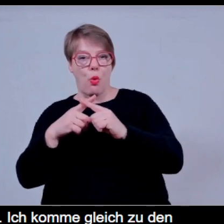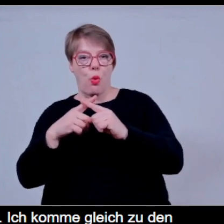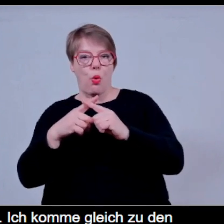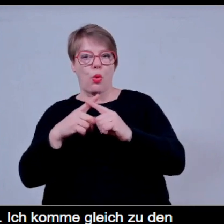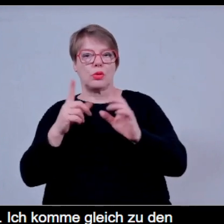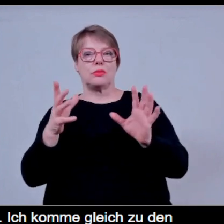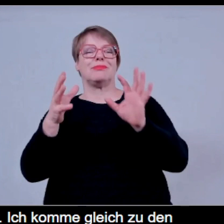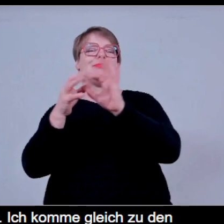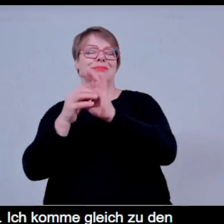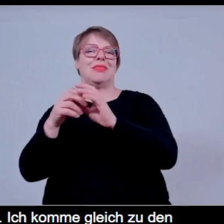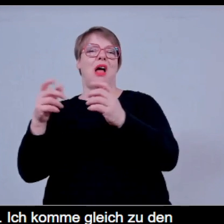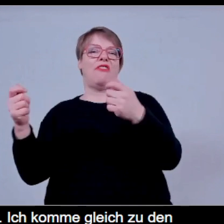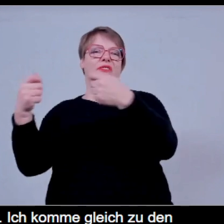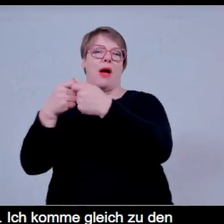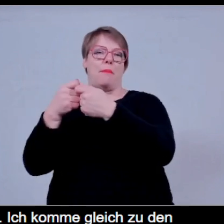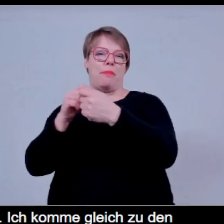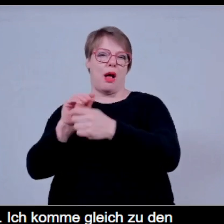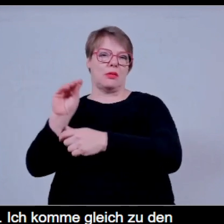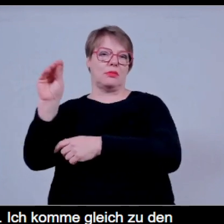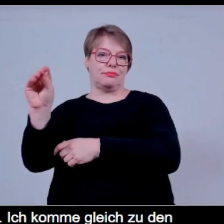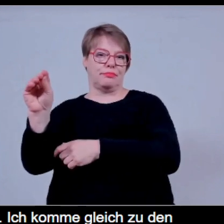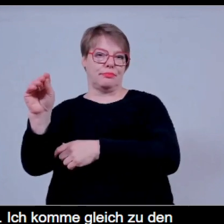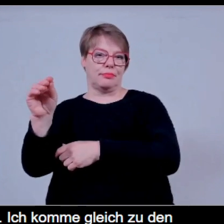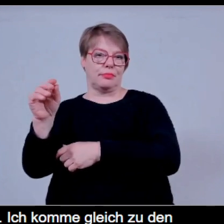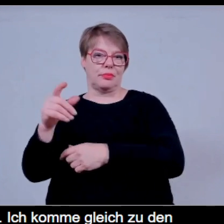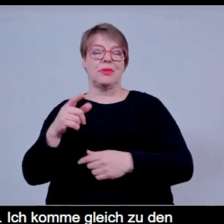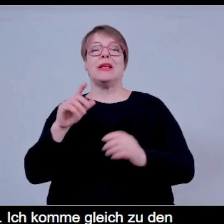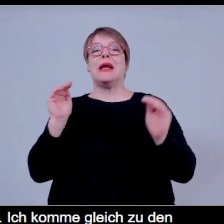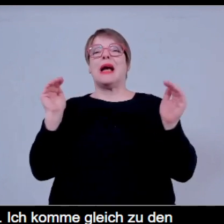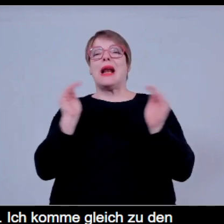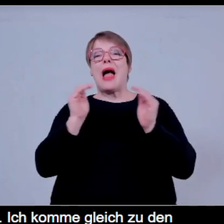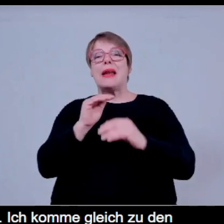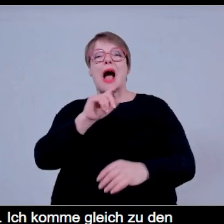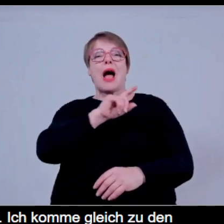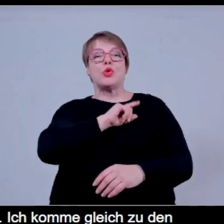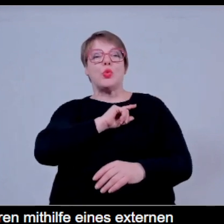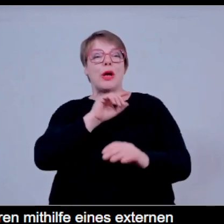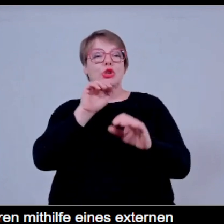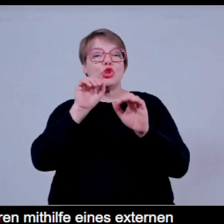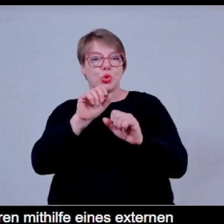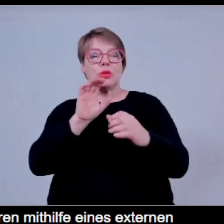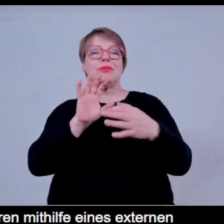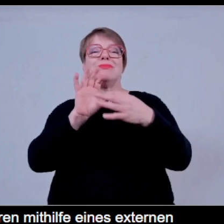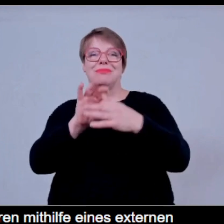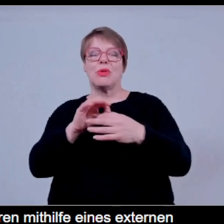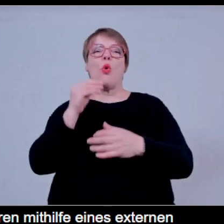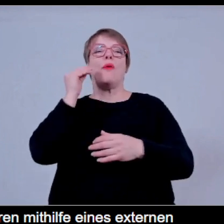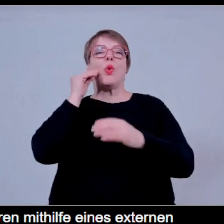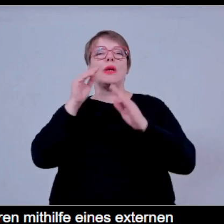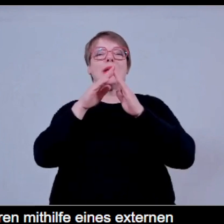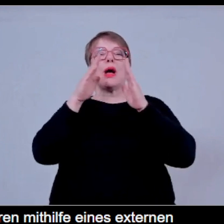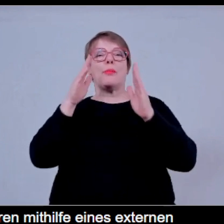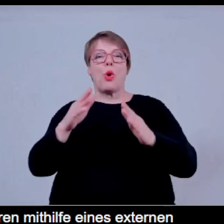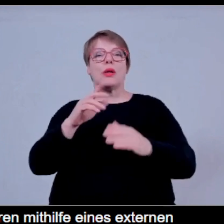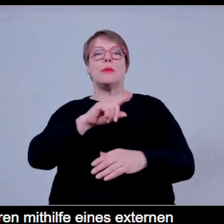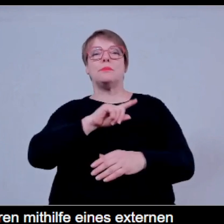eintritt, dann sollte es natürlich nicht möglich sein, dass man das auch untereinander aufteilt und nicht insgesamt dann veräußern muss. Darum ist